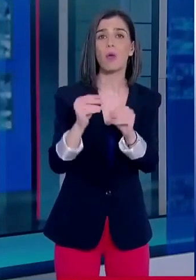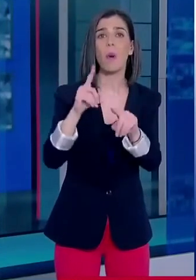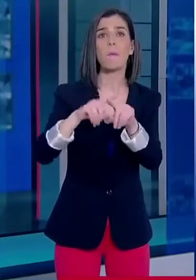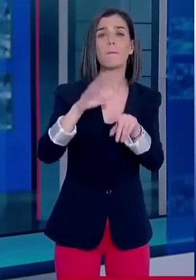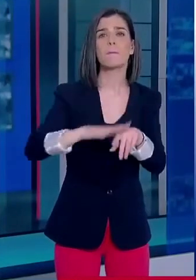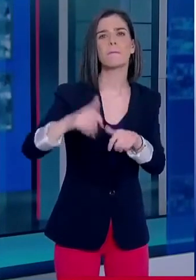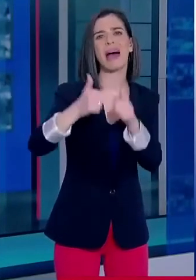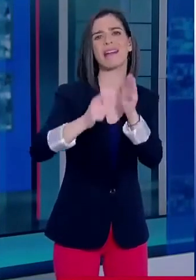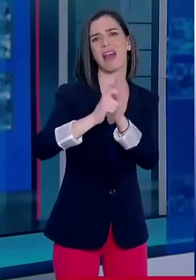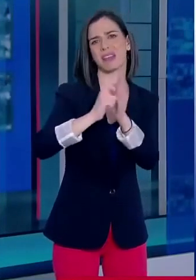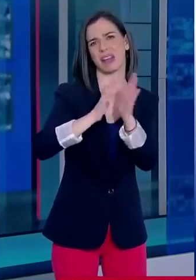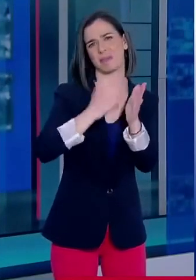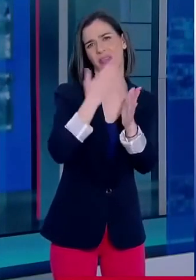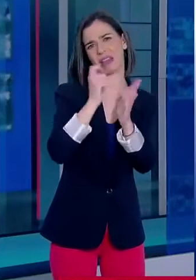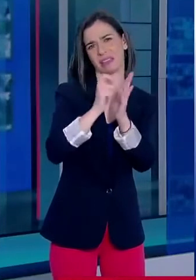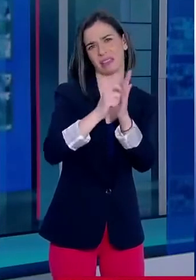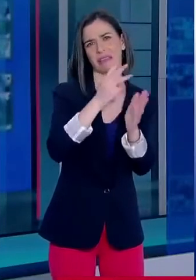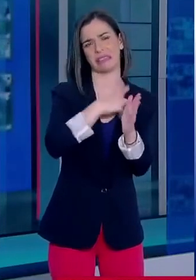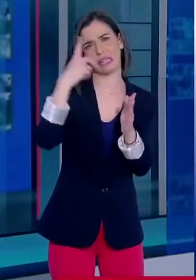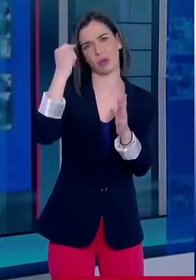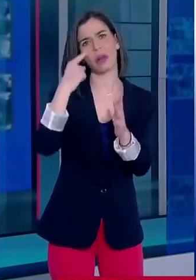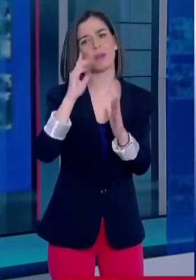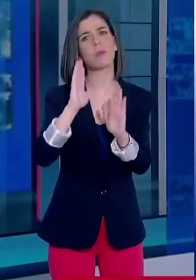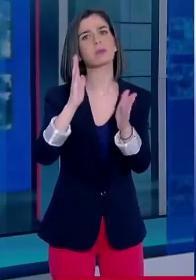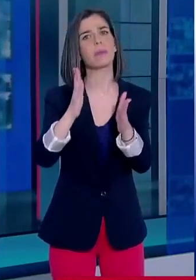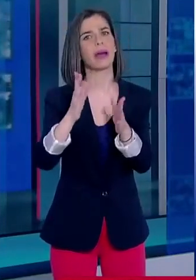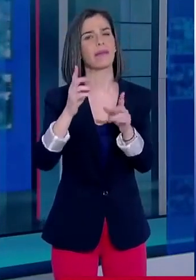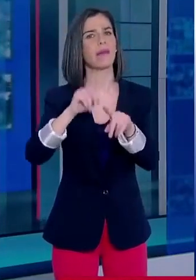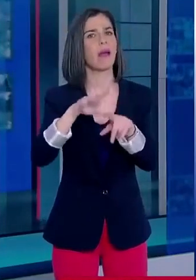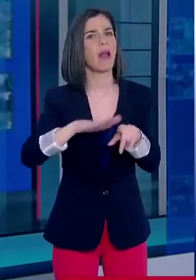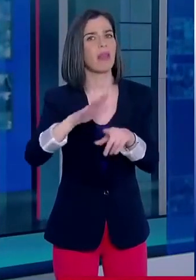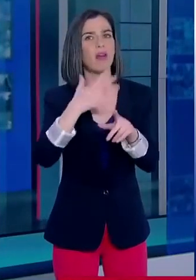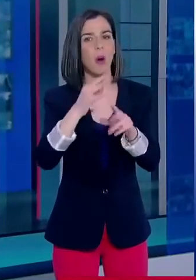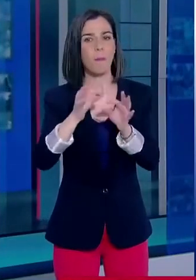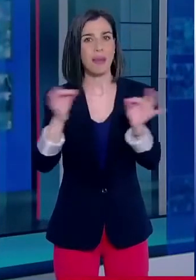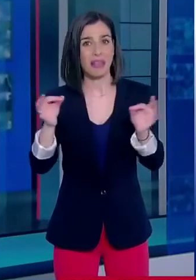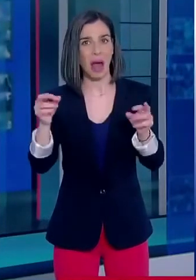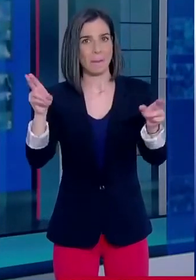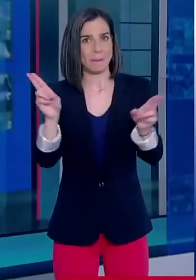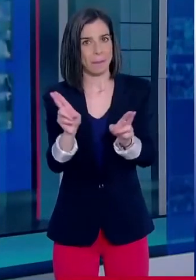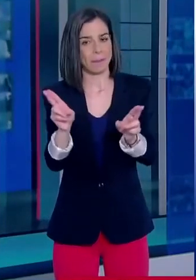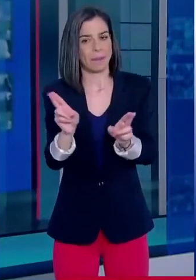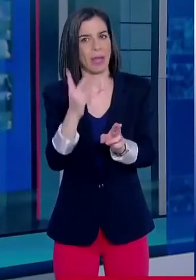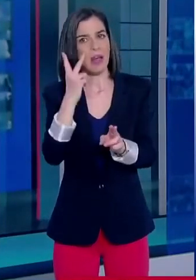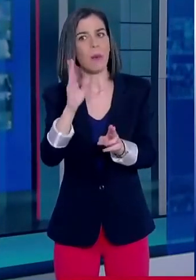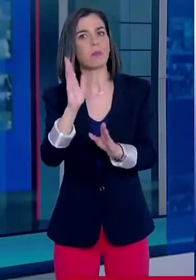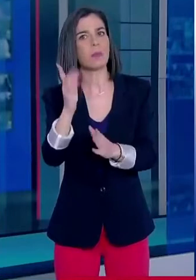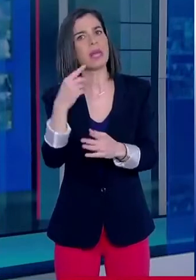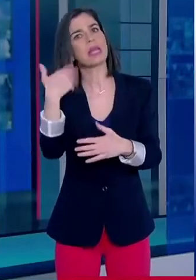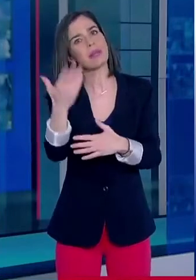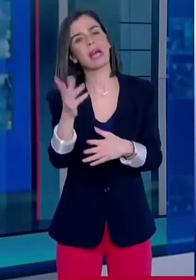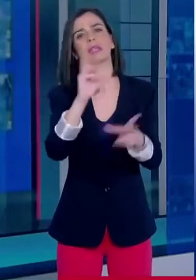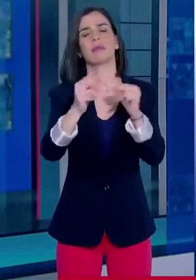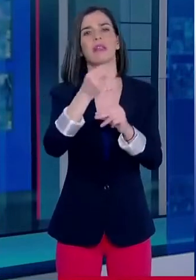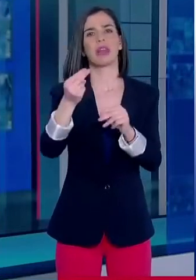ακόμα. Πρέπει να δούμε πώς θα πάει η επιδημία στη χώρα μας στις επόμενες εβδομάδες με την άρση, τη σταδιακή άρση των μέτρων και μετά να μιλήσουμε για τις πανελλαδικές.